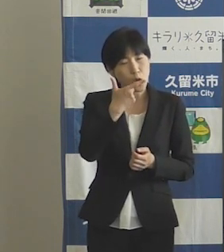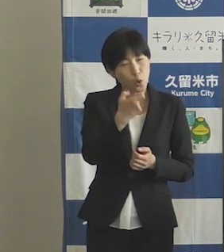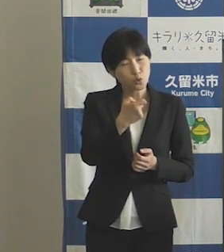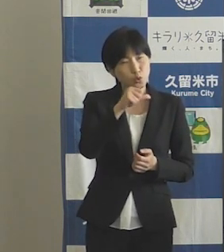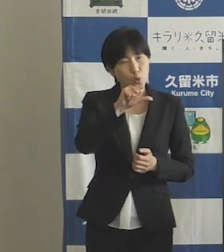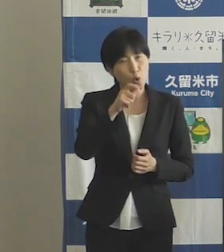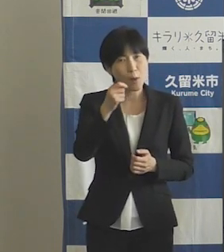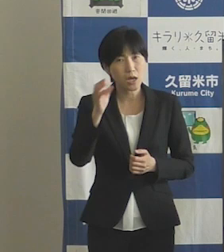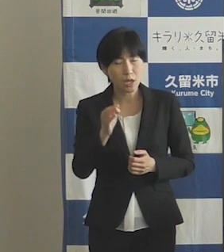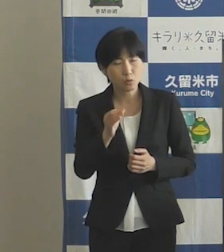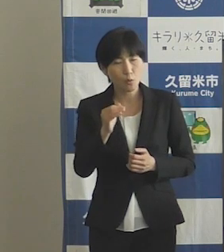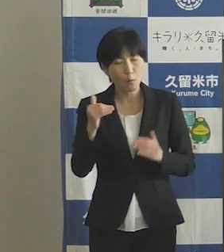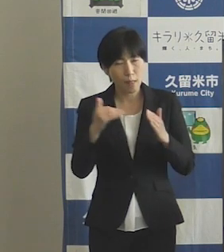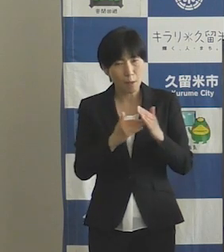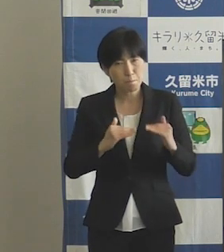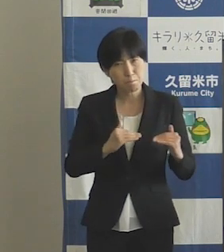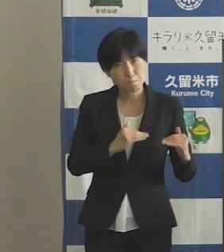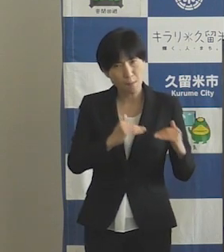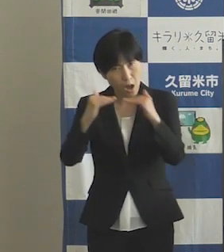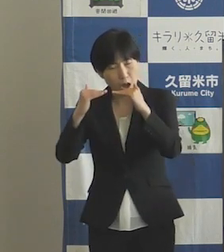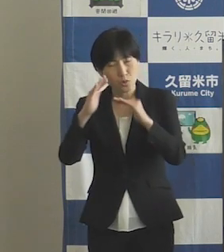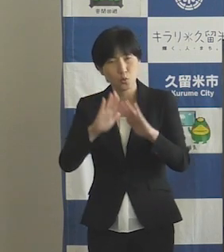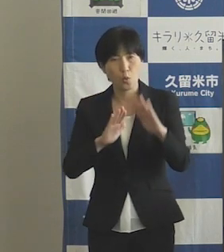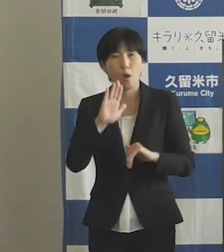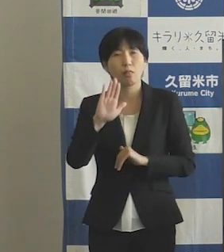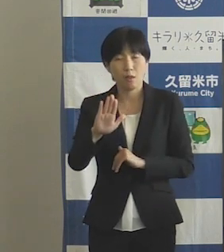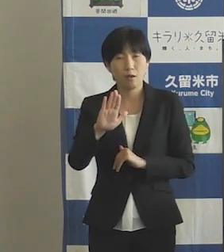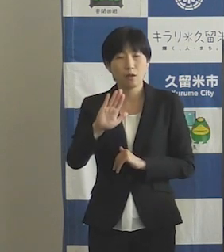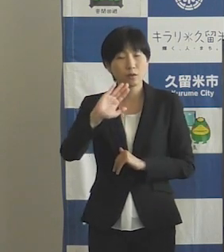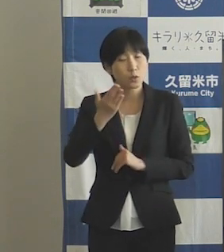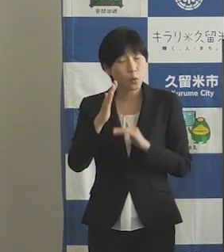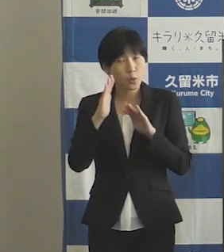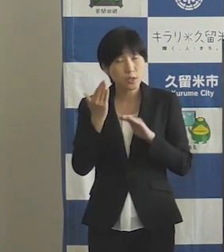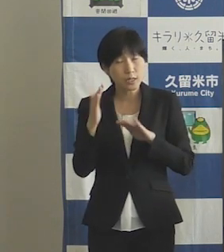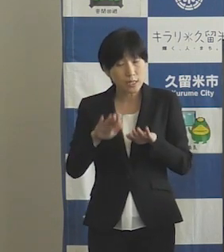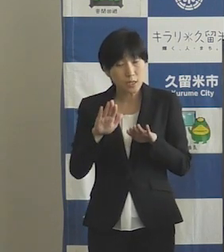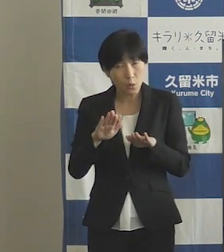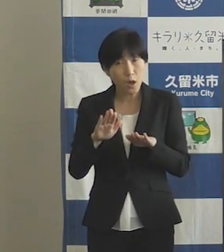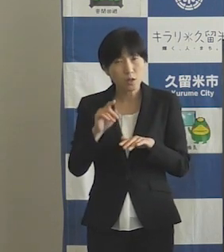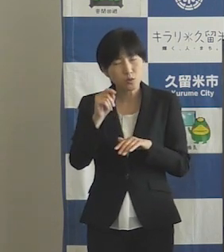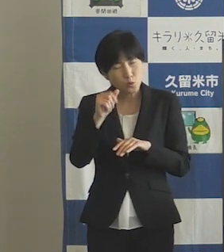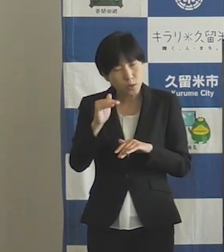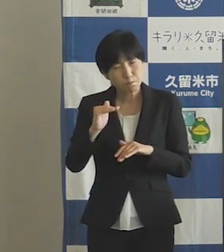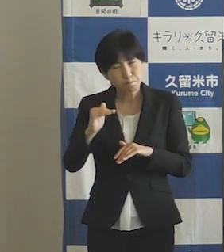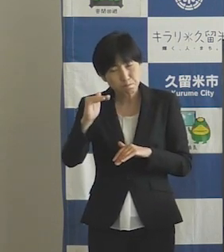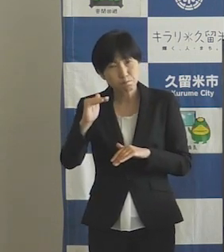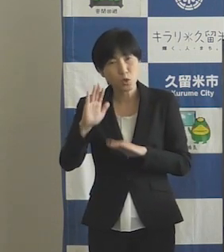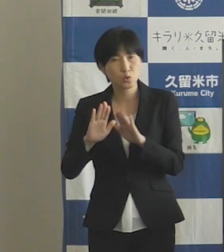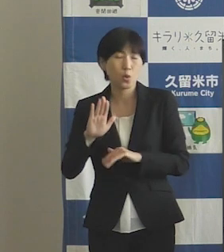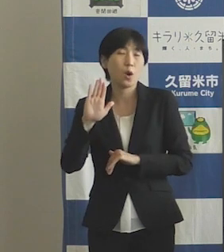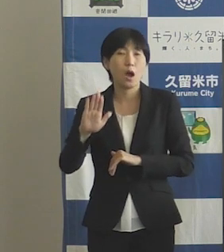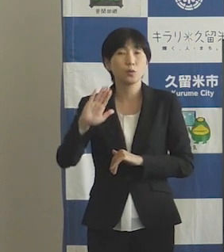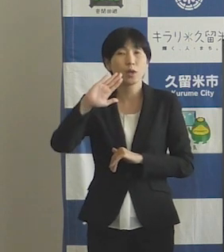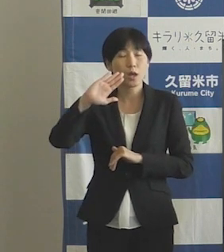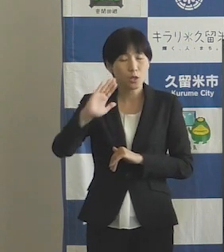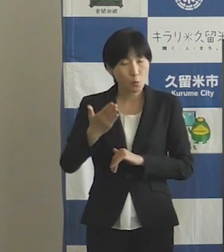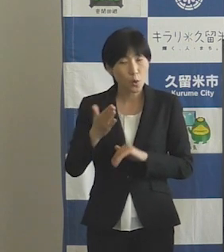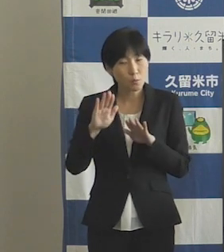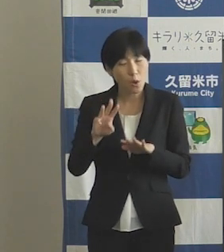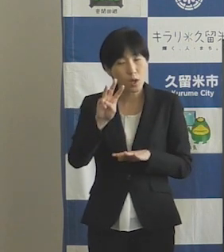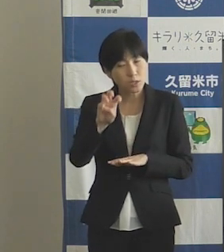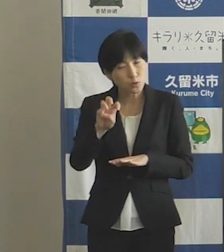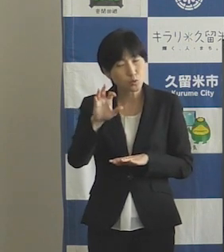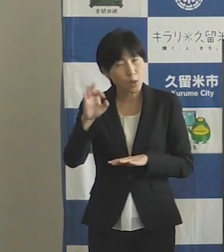で上昇しました。現在は若干上昇の兆しが見られるものの、30